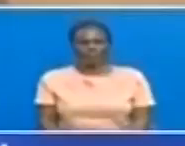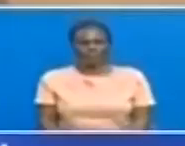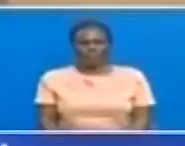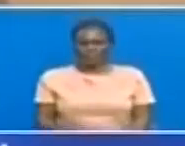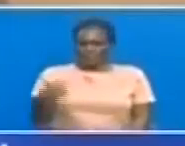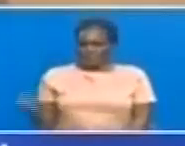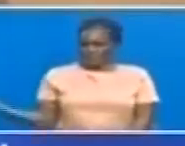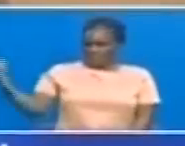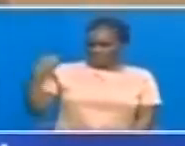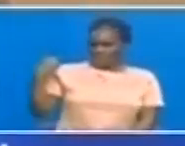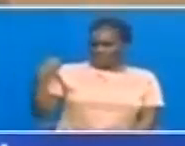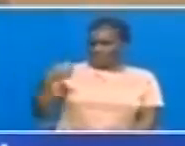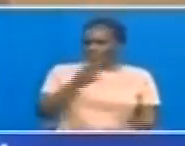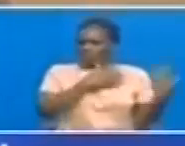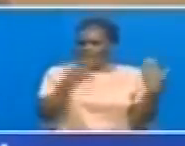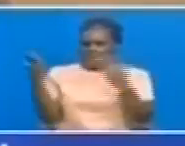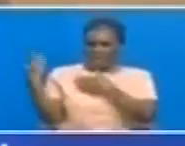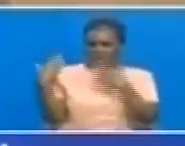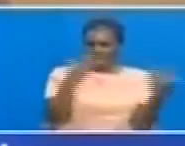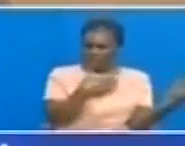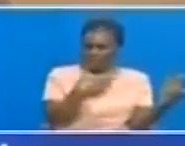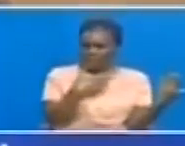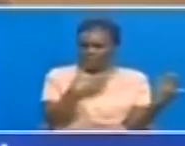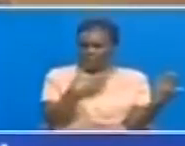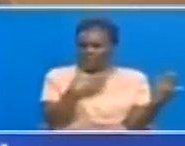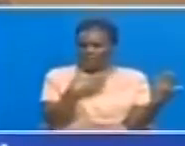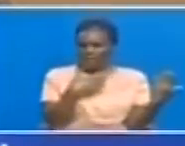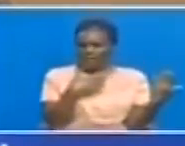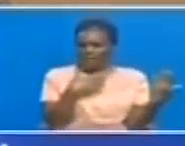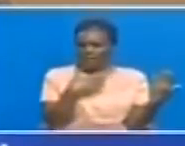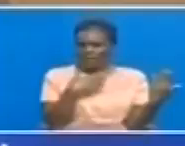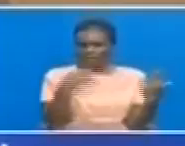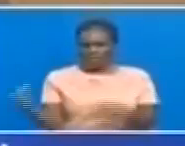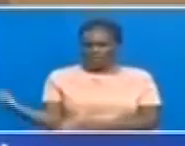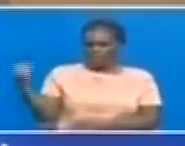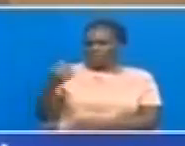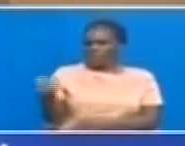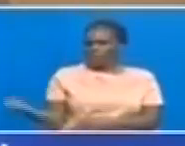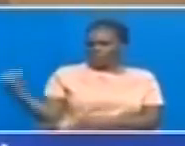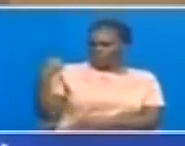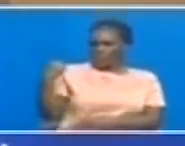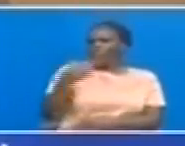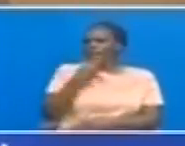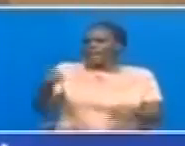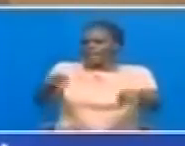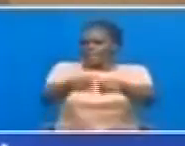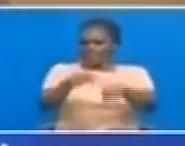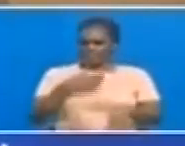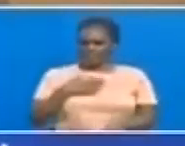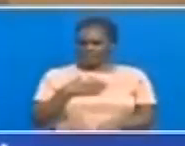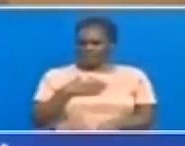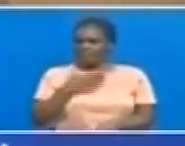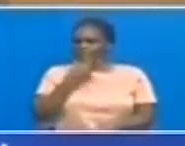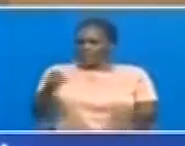Now I wake up, naoga na prepare na panda wheelchair, and then I wake up my brother. After waking